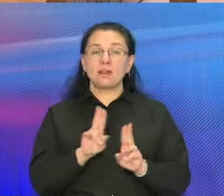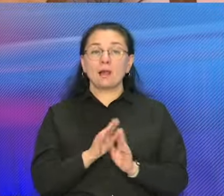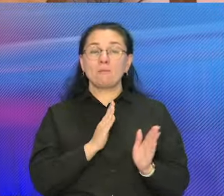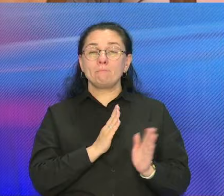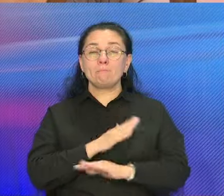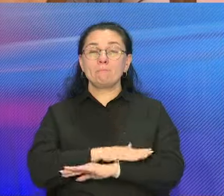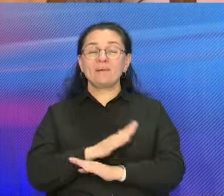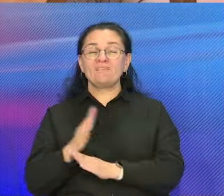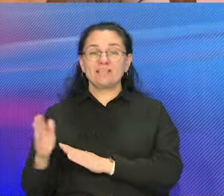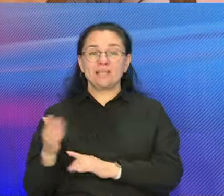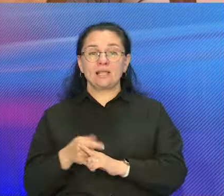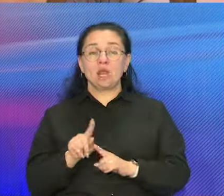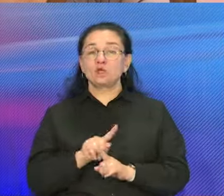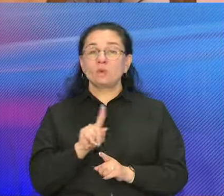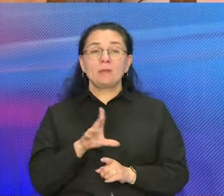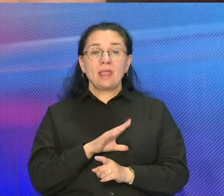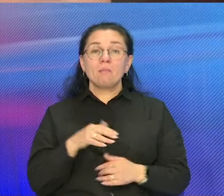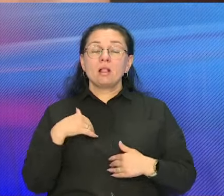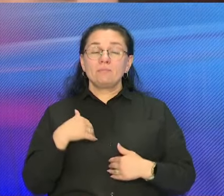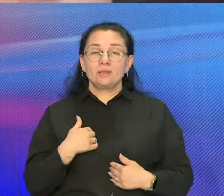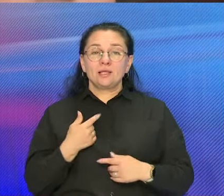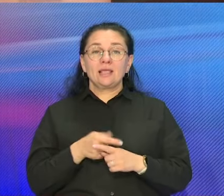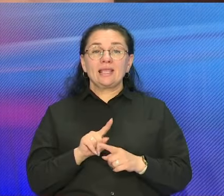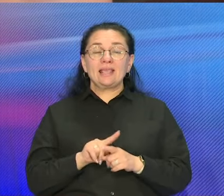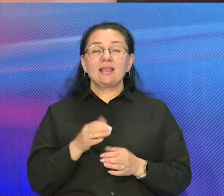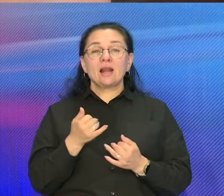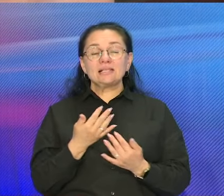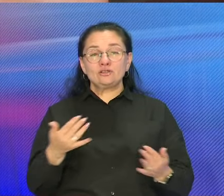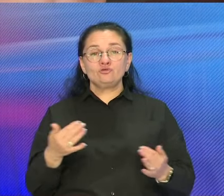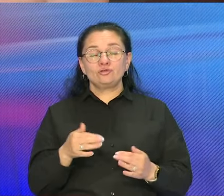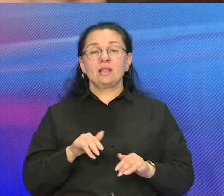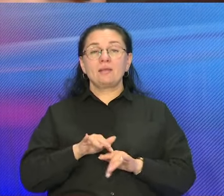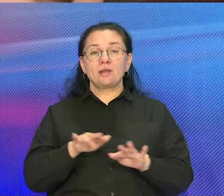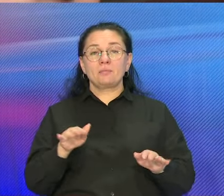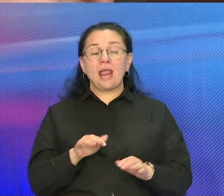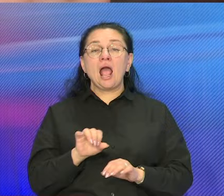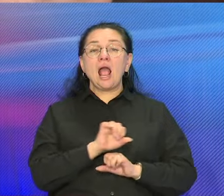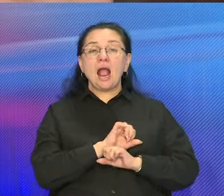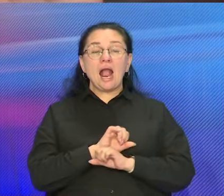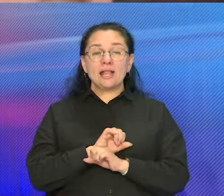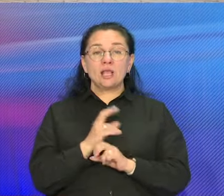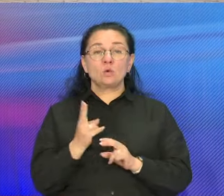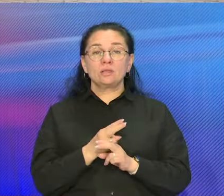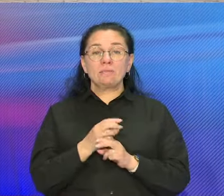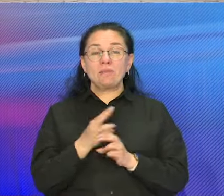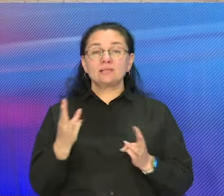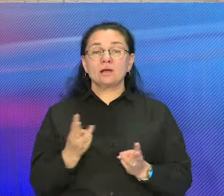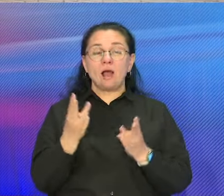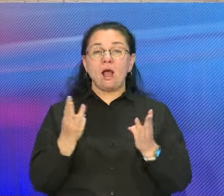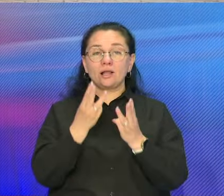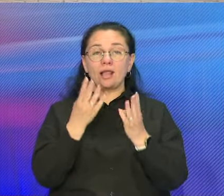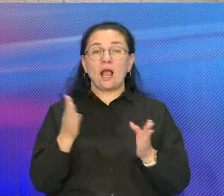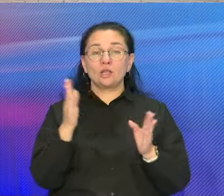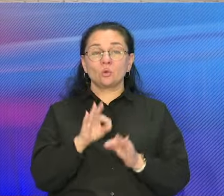могут провести до беды Тем самым я надалит старт республиканской акции «Каникулы без дыму и огню» Якая протягнется до